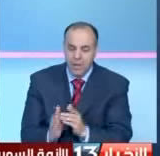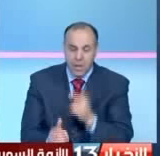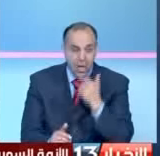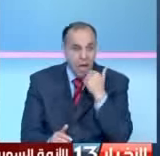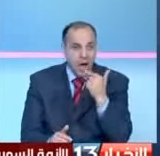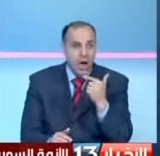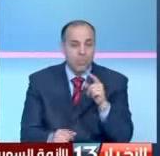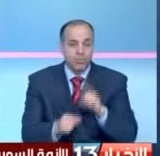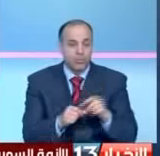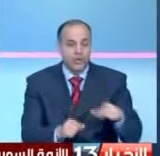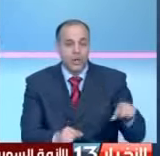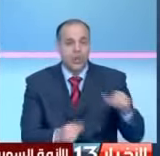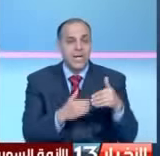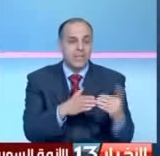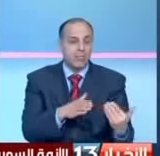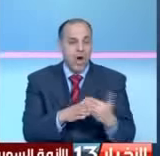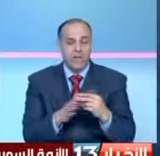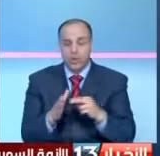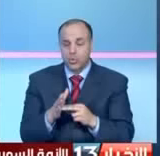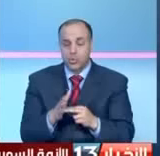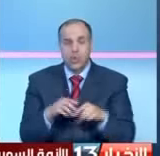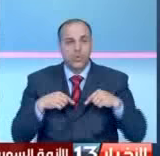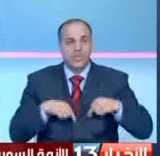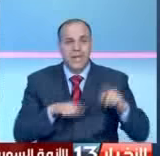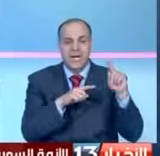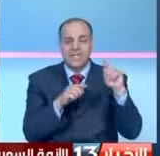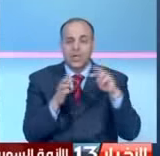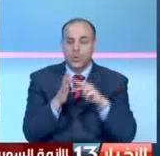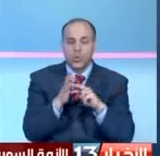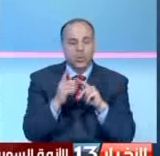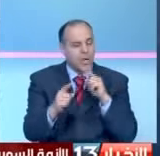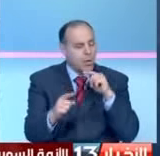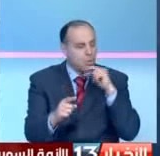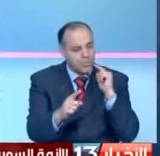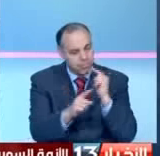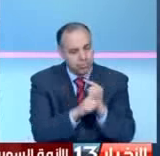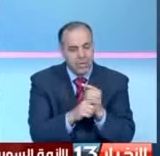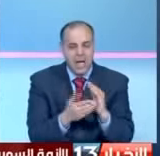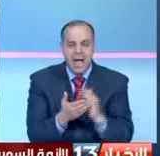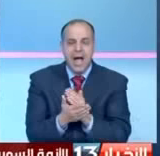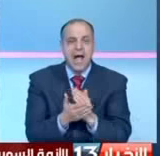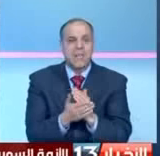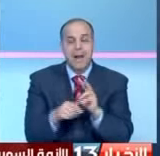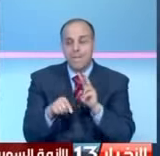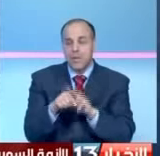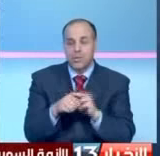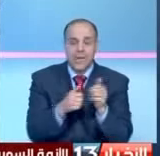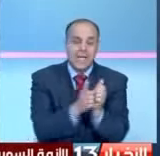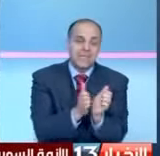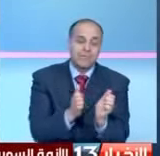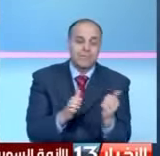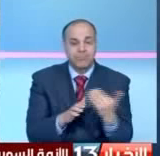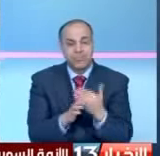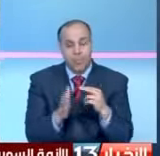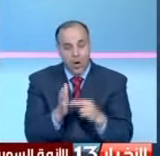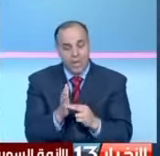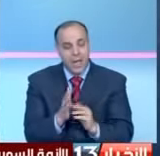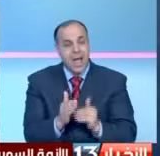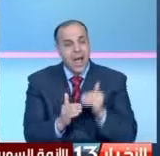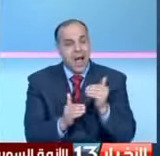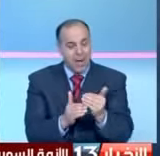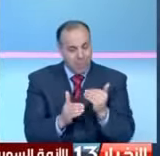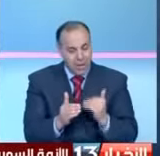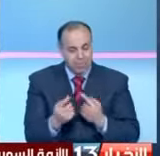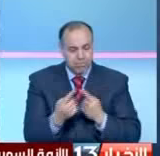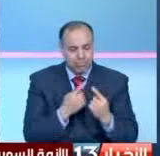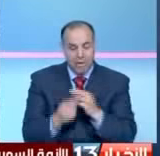عبر المشاركون من المعارضة في لقائهم بوزير الخارجية الروسي عن أملهم في تشكيل وفد موحد للمعارضة قبل استئناف